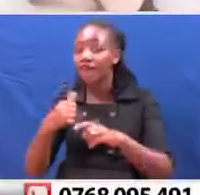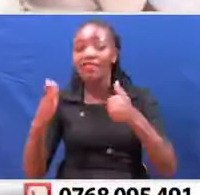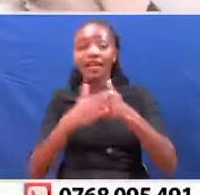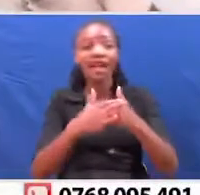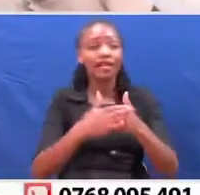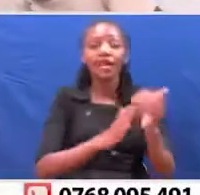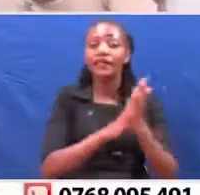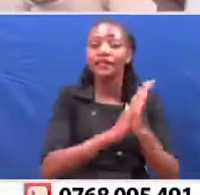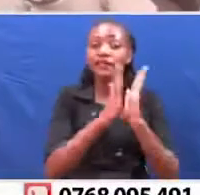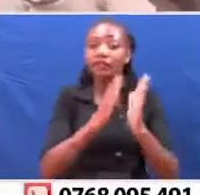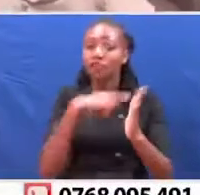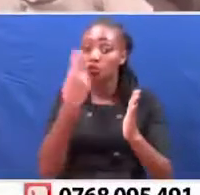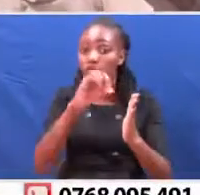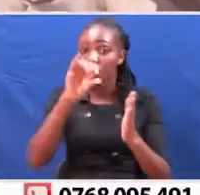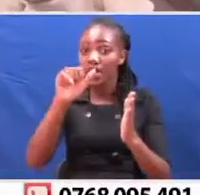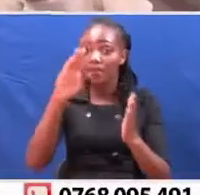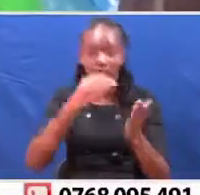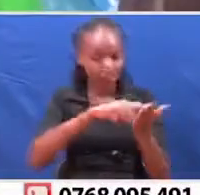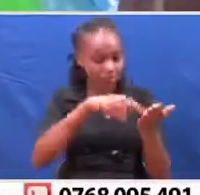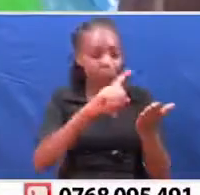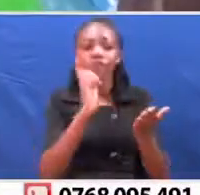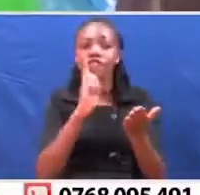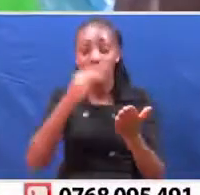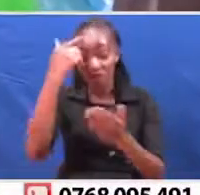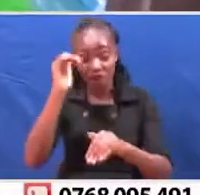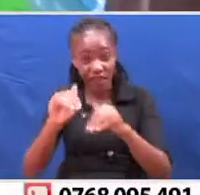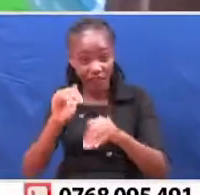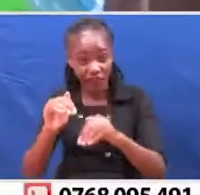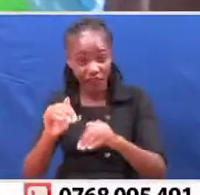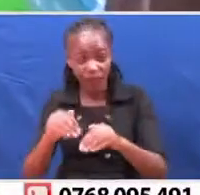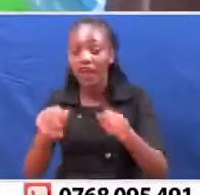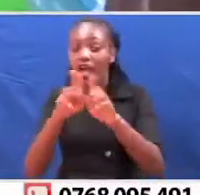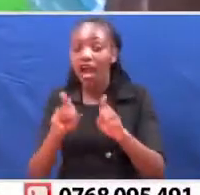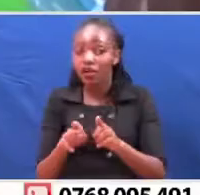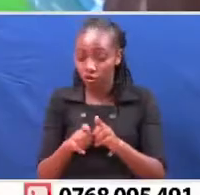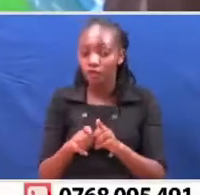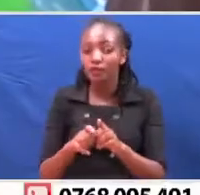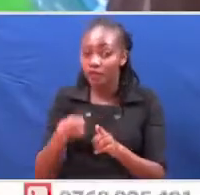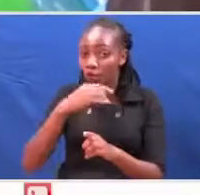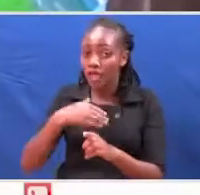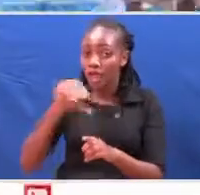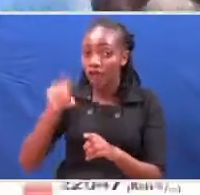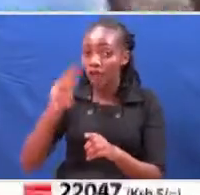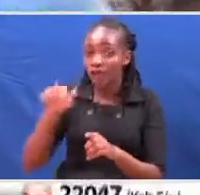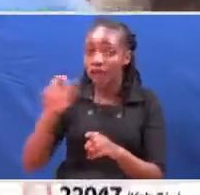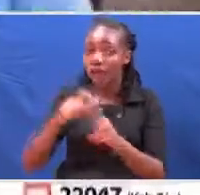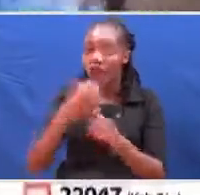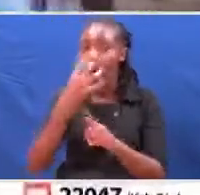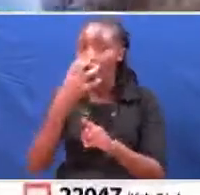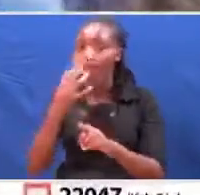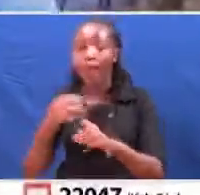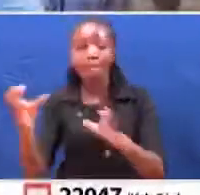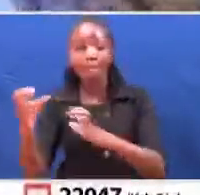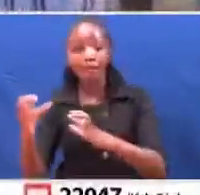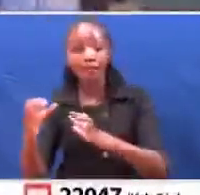by the IEBC for the parliamentary by-elections, but the top candidates are Omar Boga of ODM party